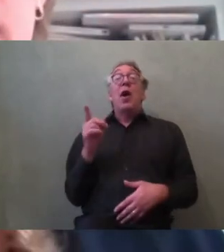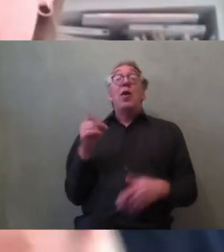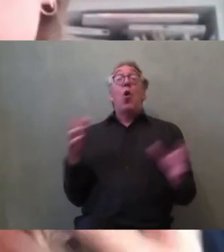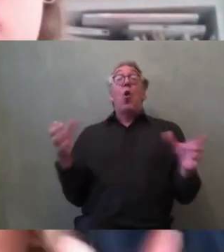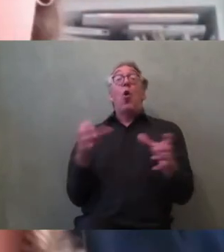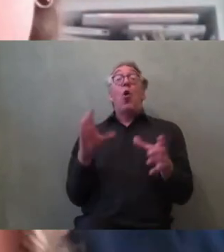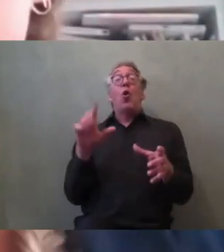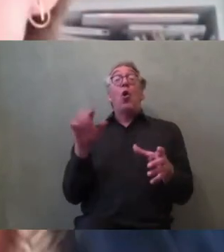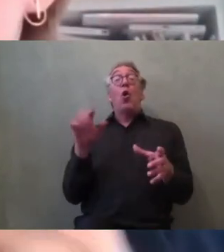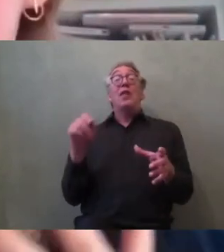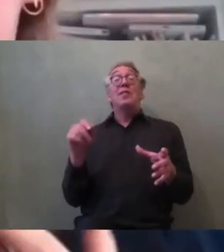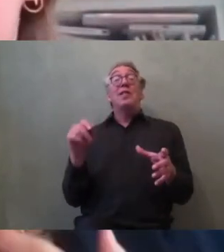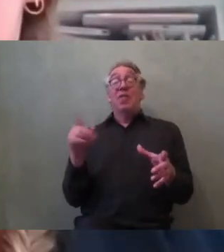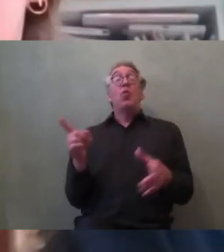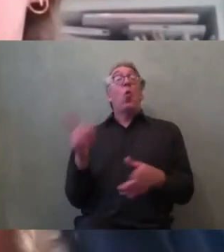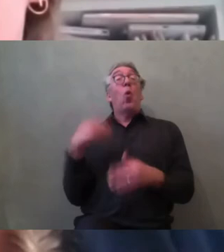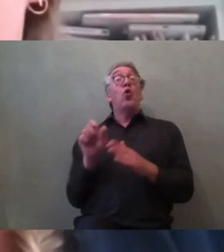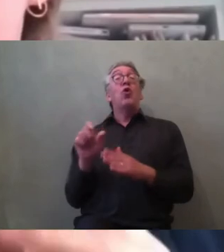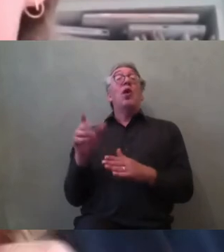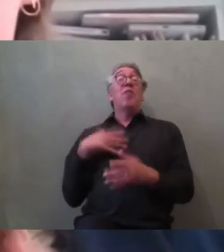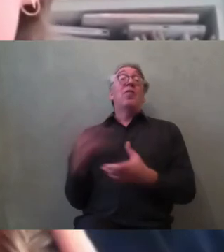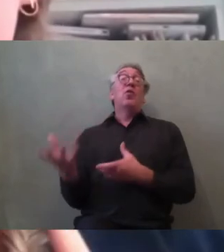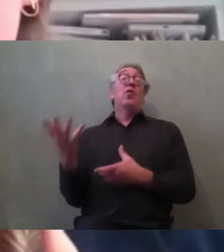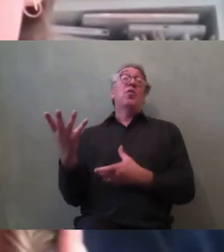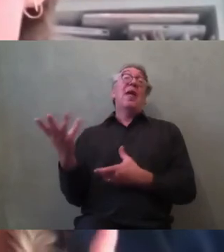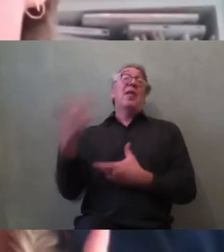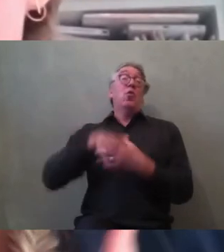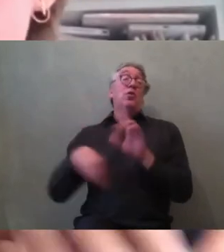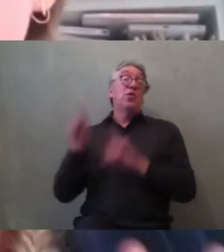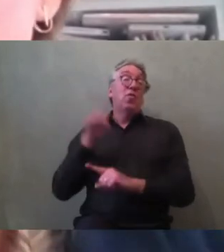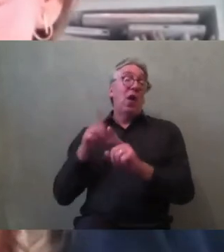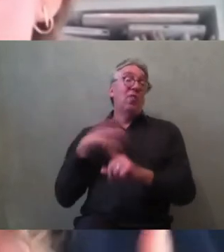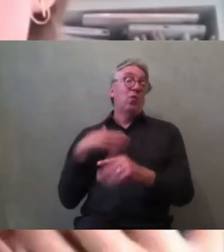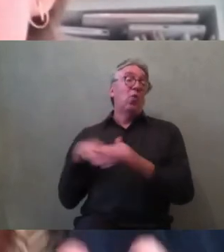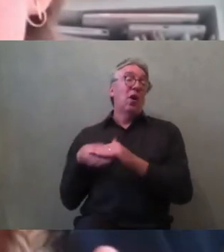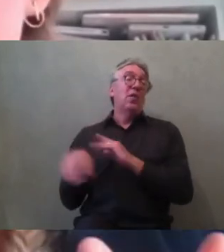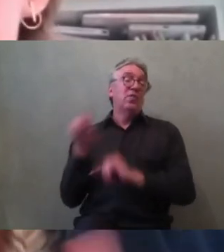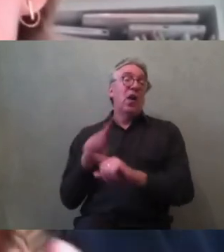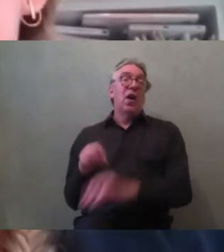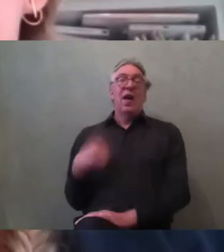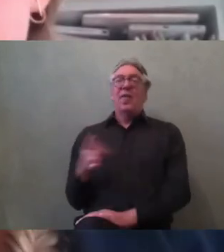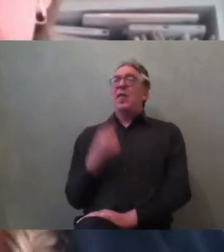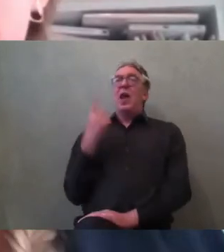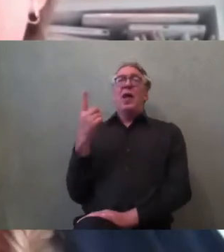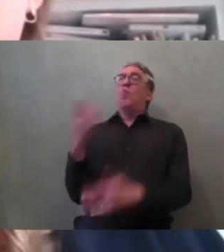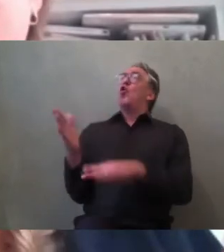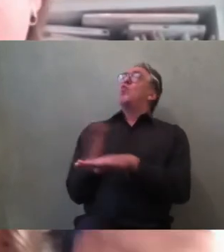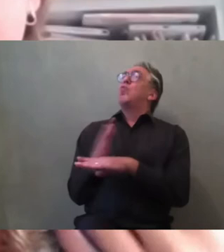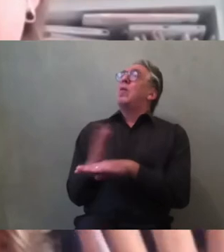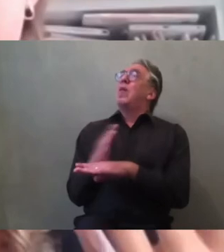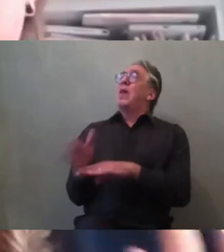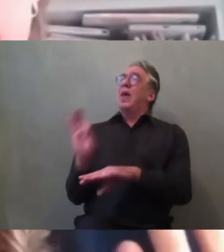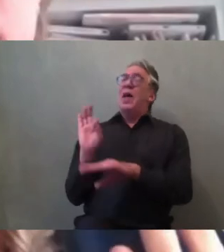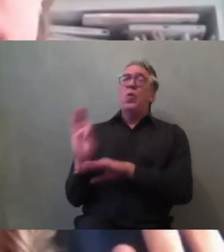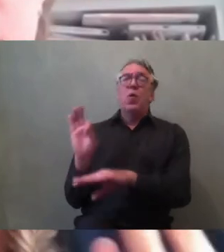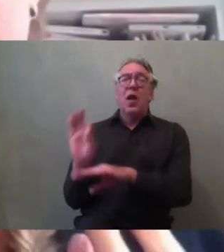hele inclusieverhaal en over toegankelijkheidsverhaal. Het gaat namelijk niet alleen maar over educatie of bemiddeling. En het gaat ook niet alleen maar over